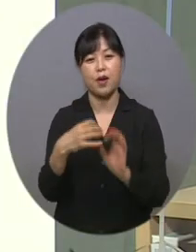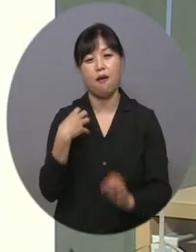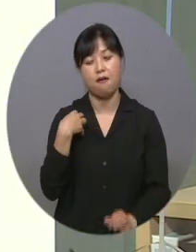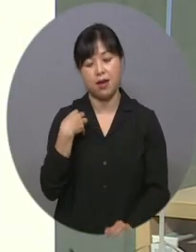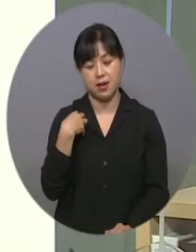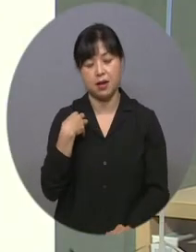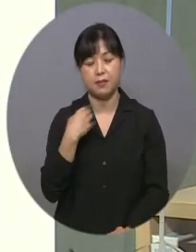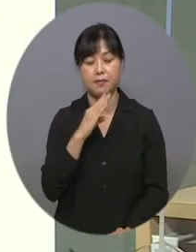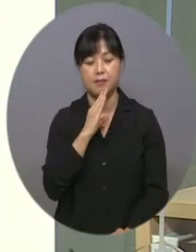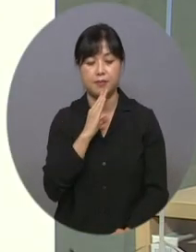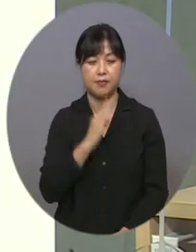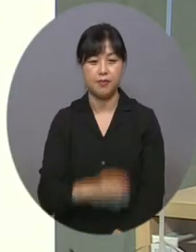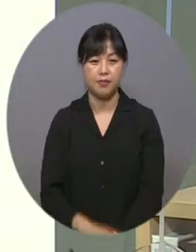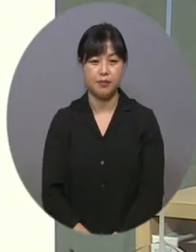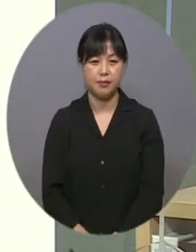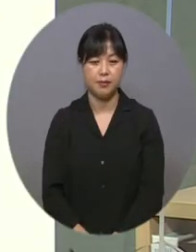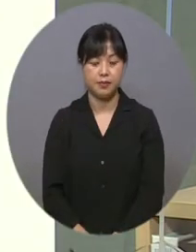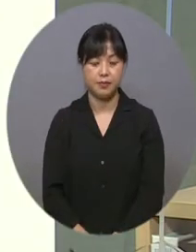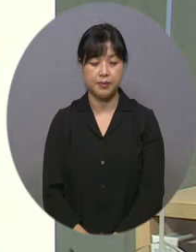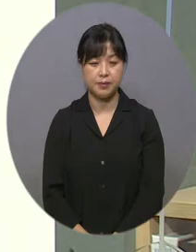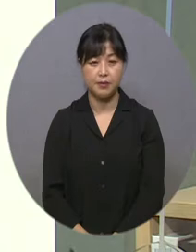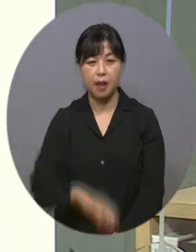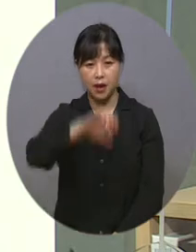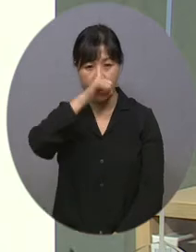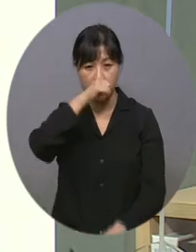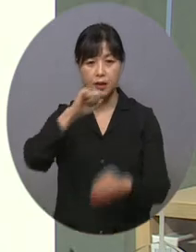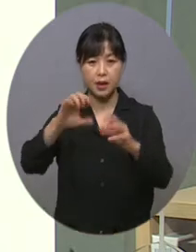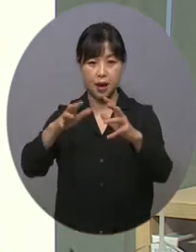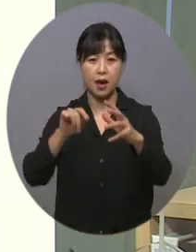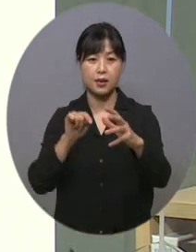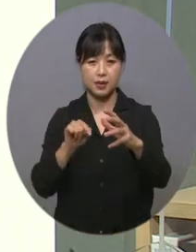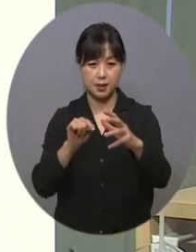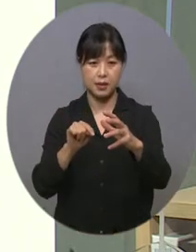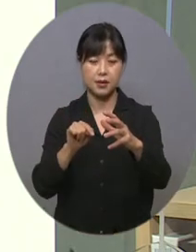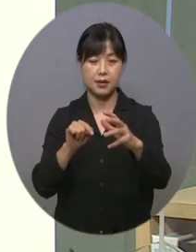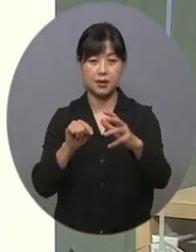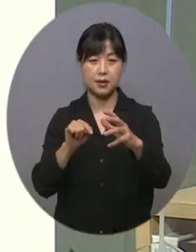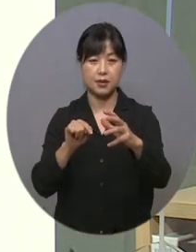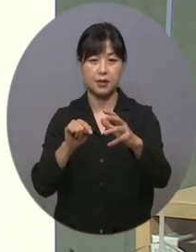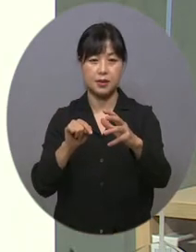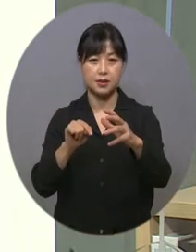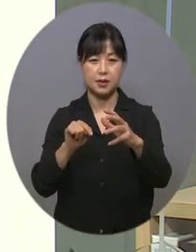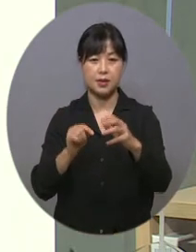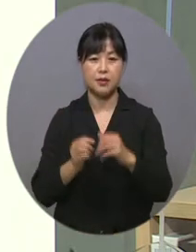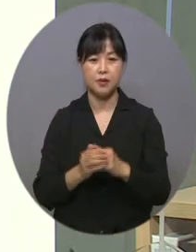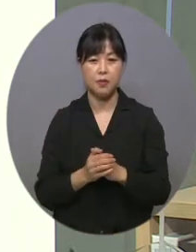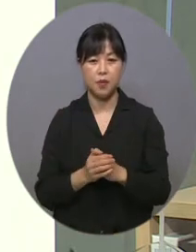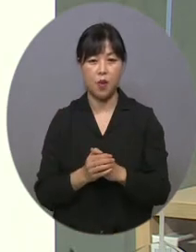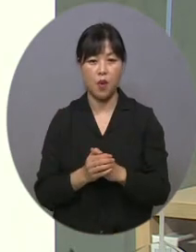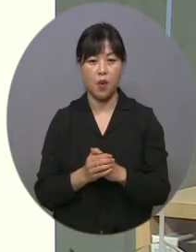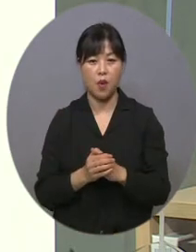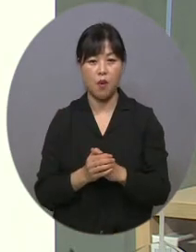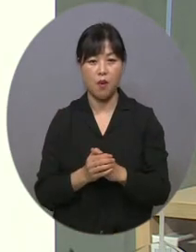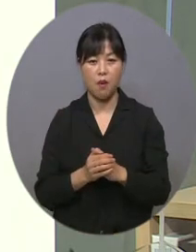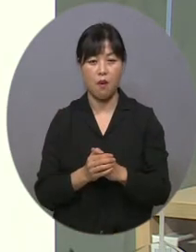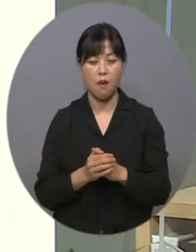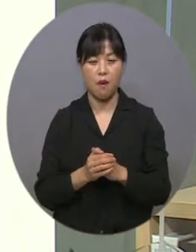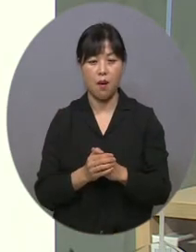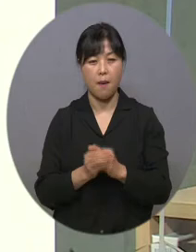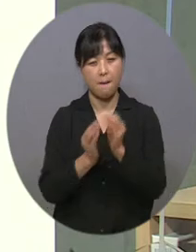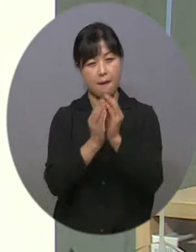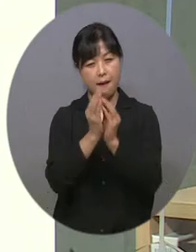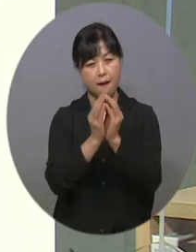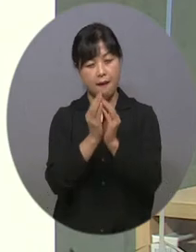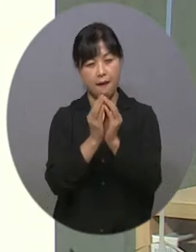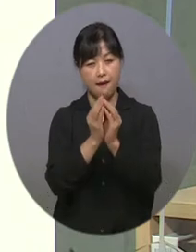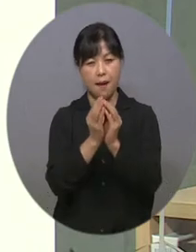그런데 이제 그 아프리카라는 나라는 항상 저희들이 엄청난 뭐 다이아몬드,